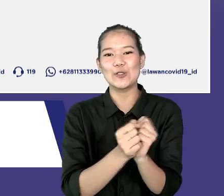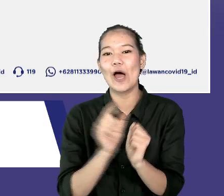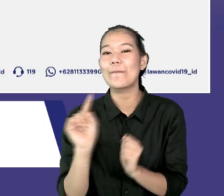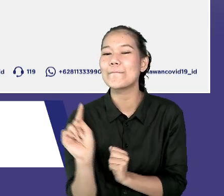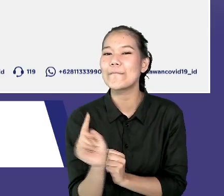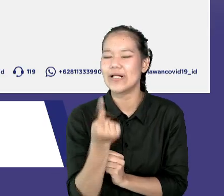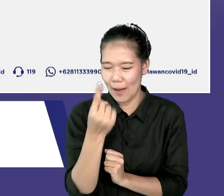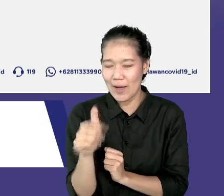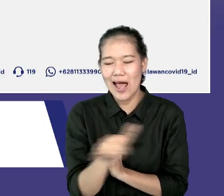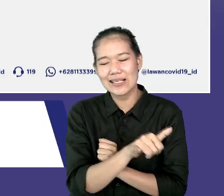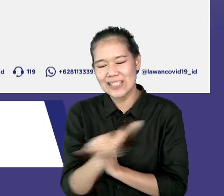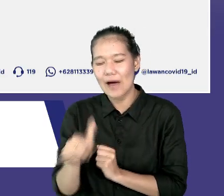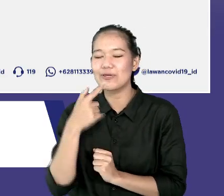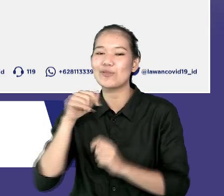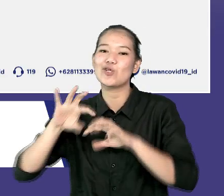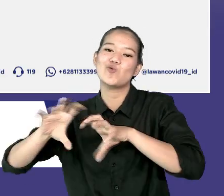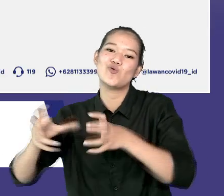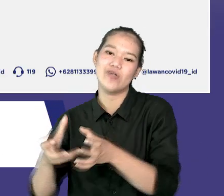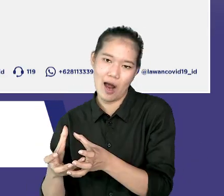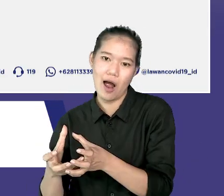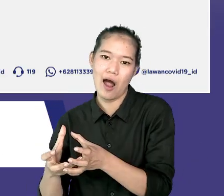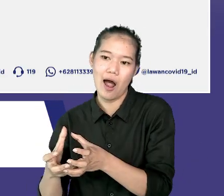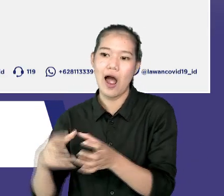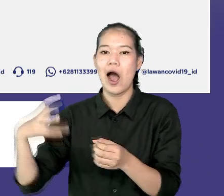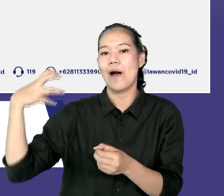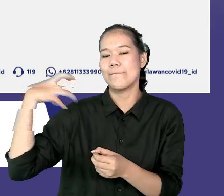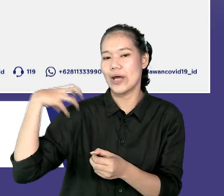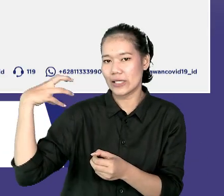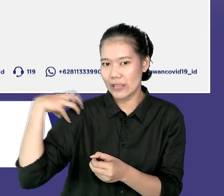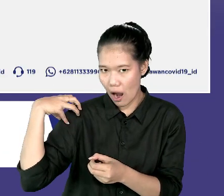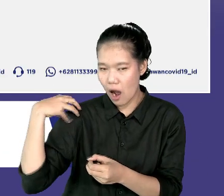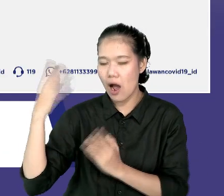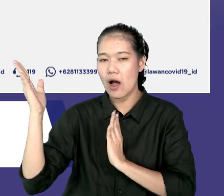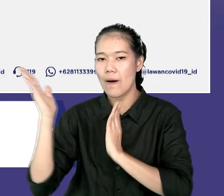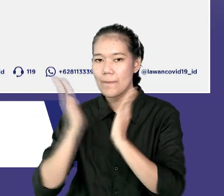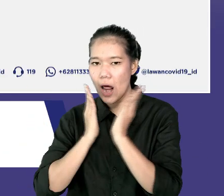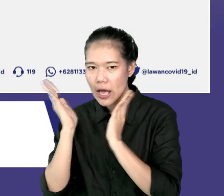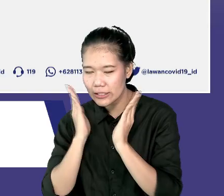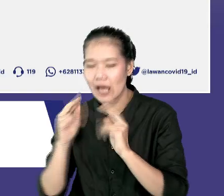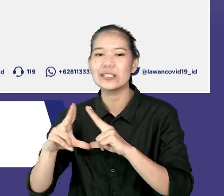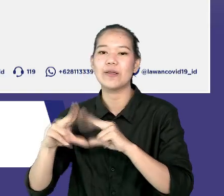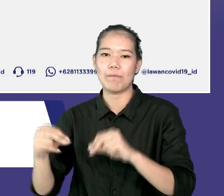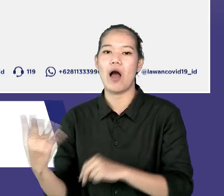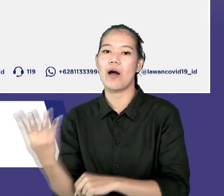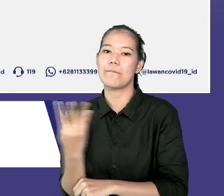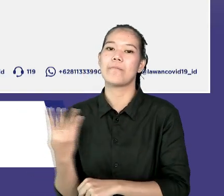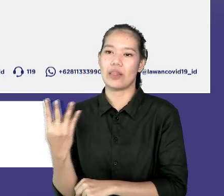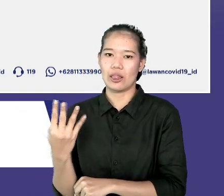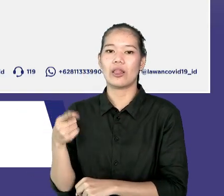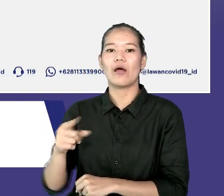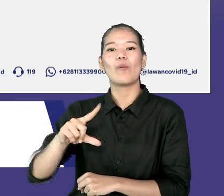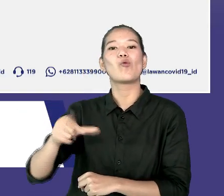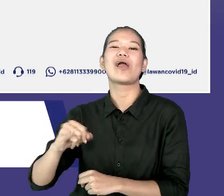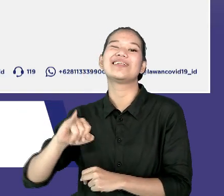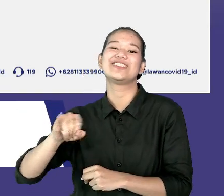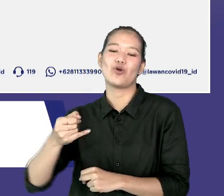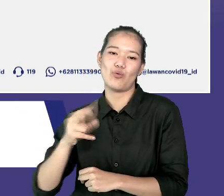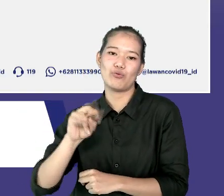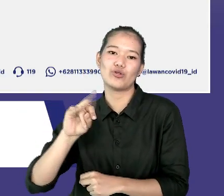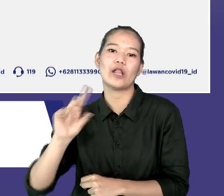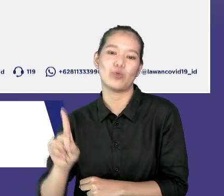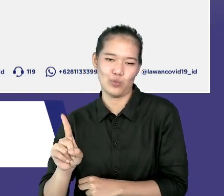pertama yang sama dengan tingkat dunia, Amerika Serikat, Malaysia, dan Jepang, yaitu pada bulan